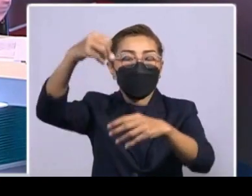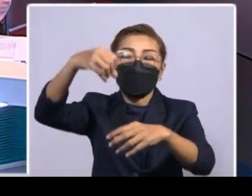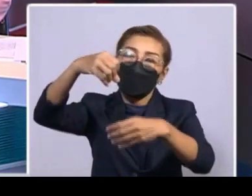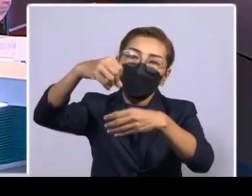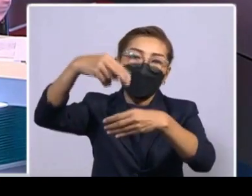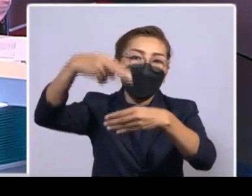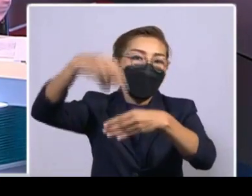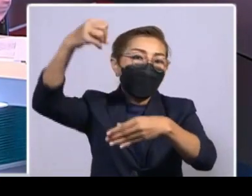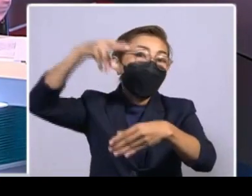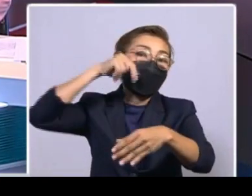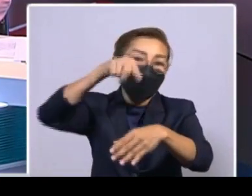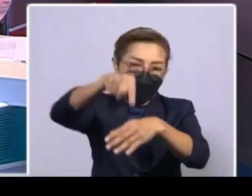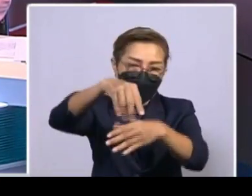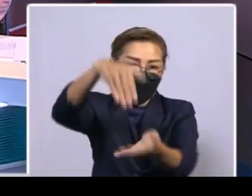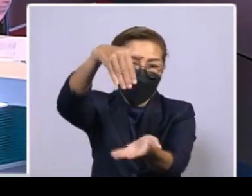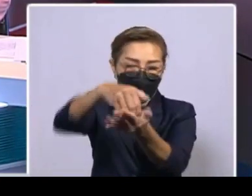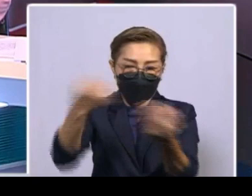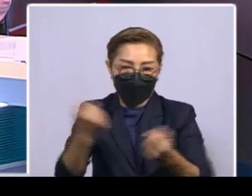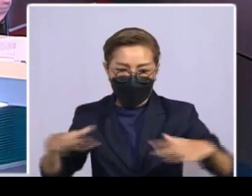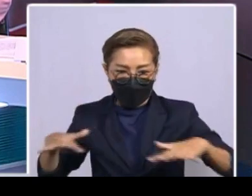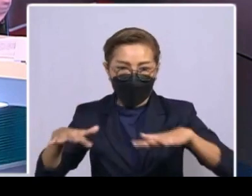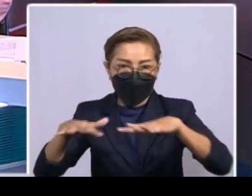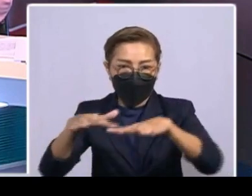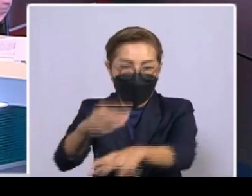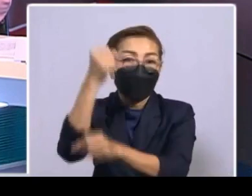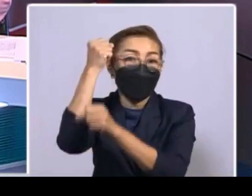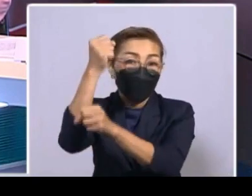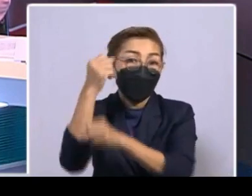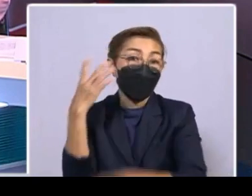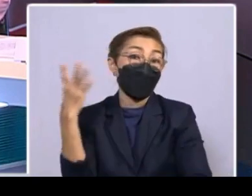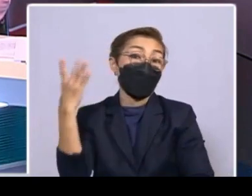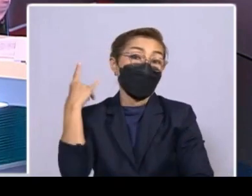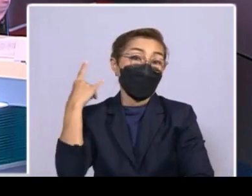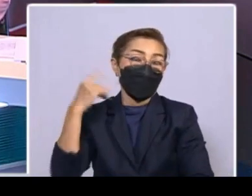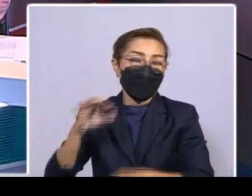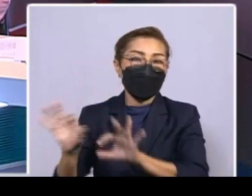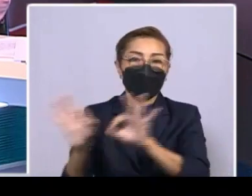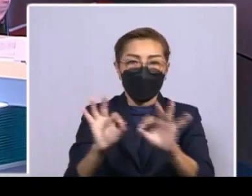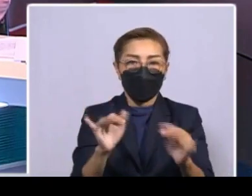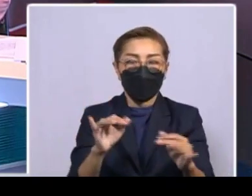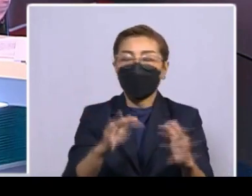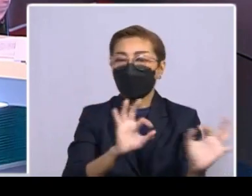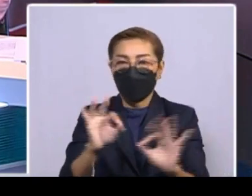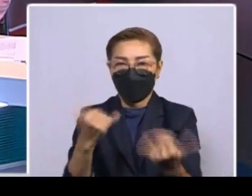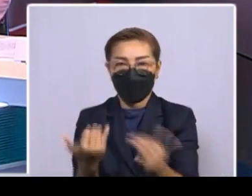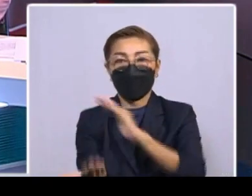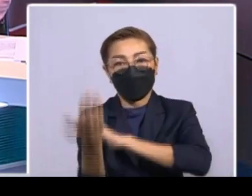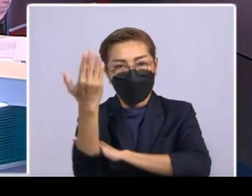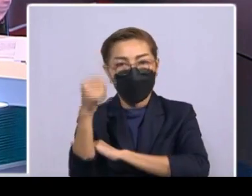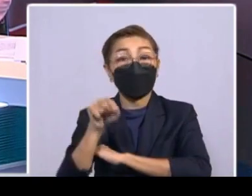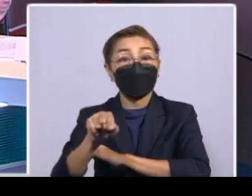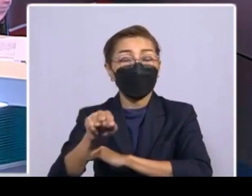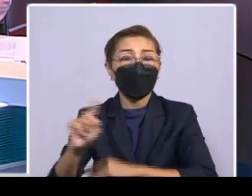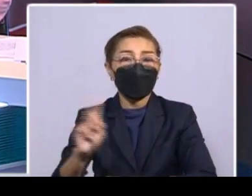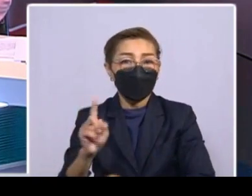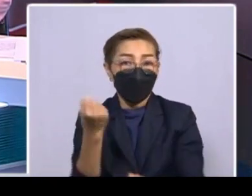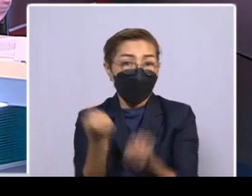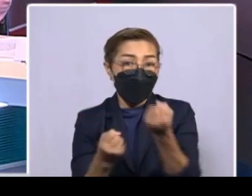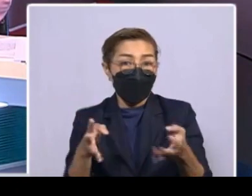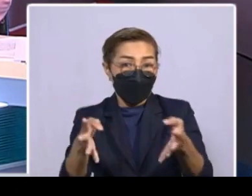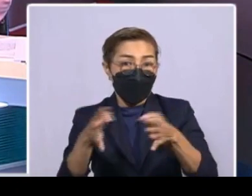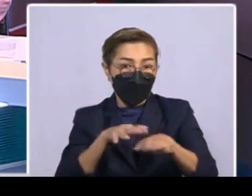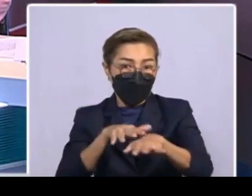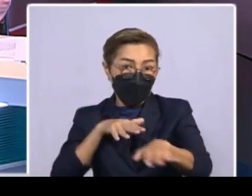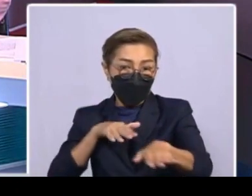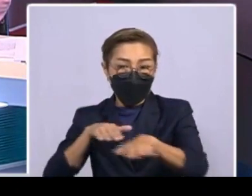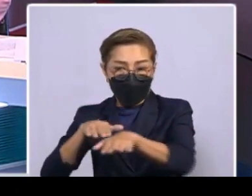ที่เขาเรียกกิจกรรมทรัพย์ Power FinalSeasonจะเมื่อวานนี้มาเป็นช่วงเช้าของวันนี้นะฮะตั้งแต่ตอนเช้าเนี่ยขบวนรถจาก